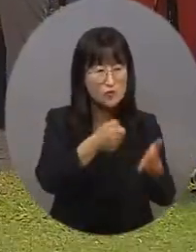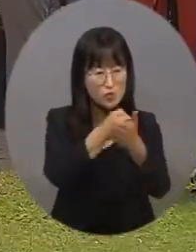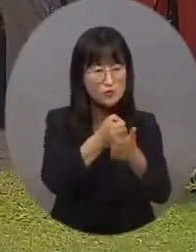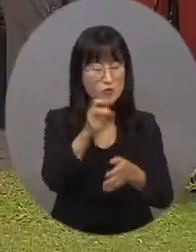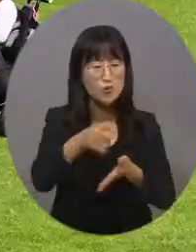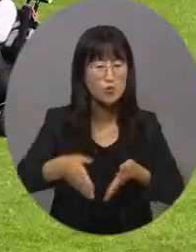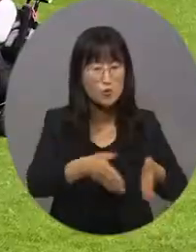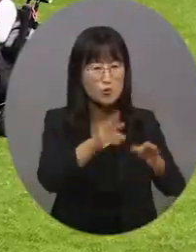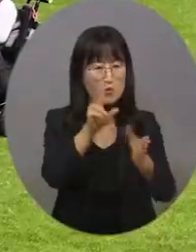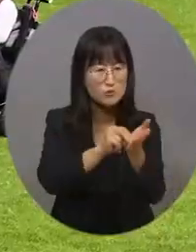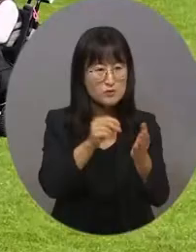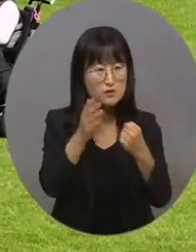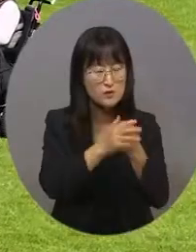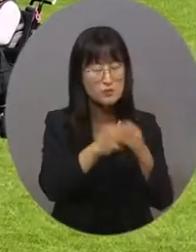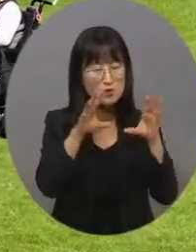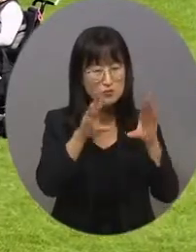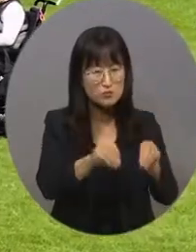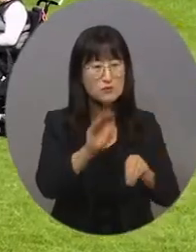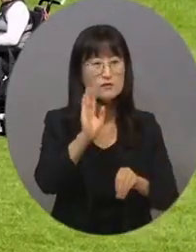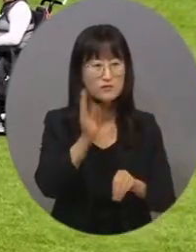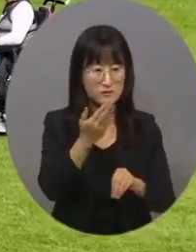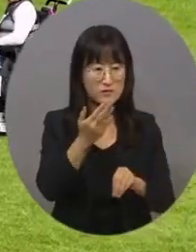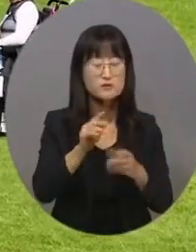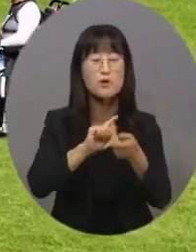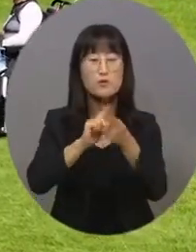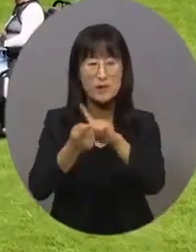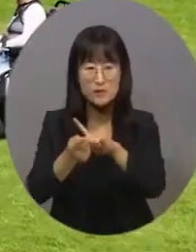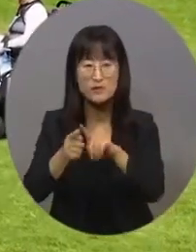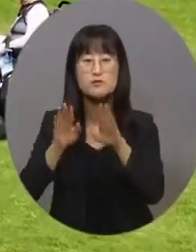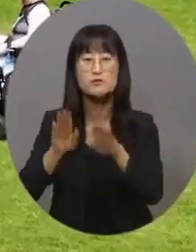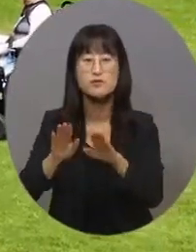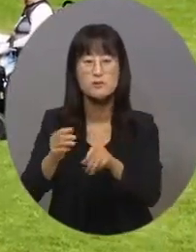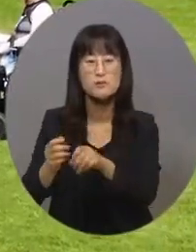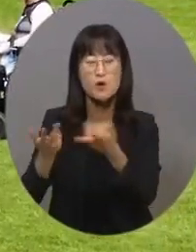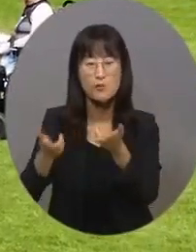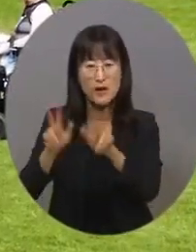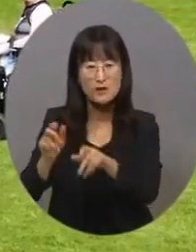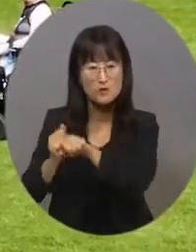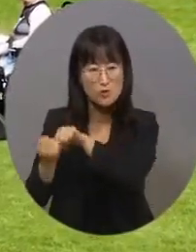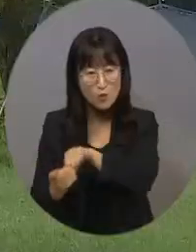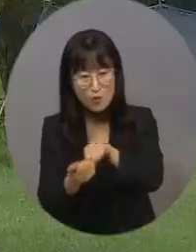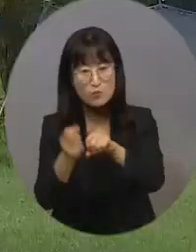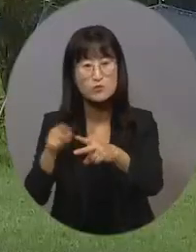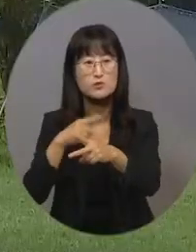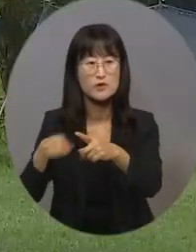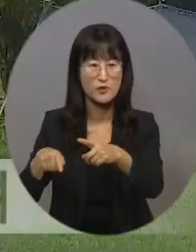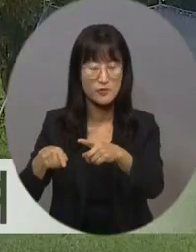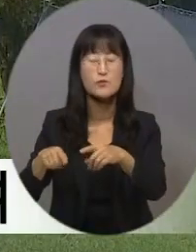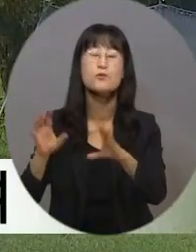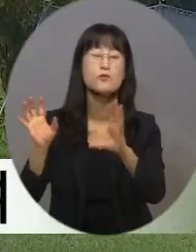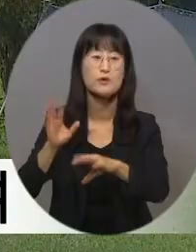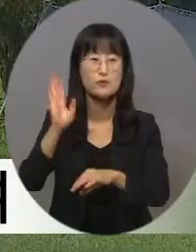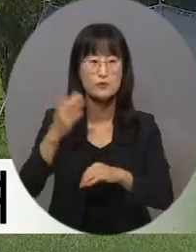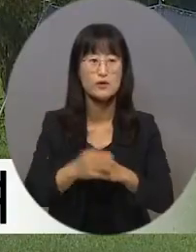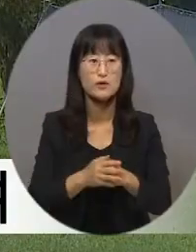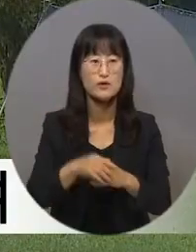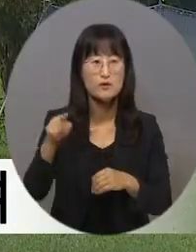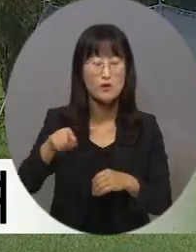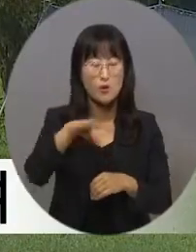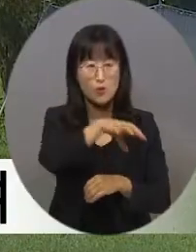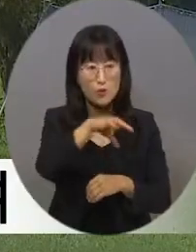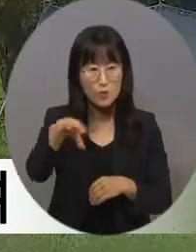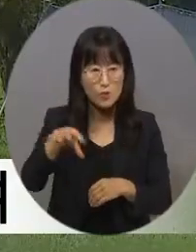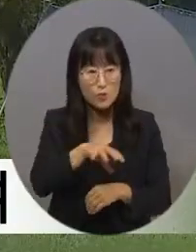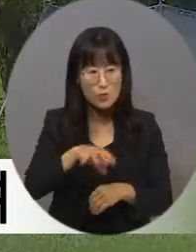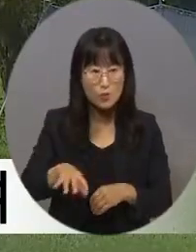등으로 더 이상 진행할 수 없게 되면서 이번 대회를 새롭게 추진했다고 밝혔습니다. 이번 대회는 각 시도별